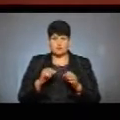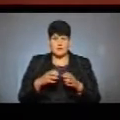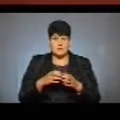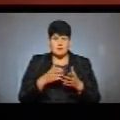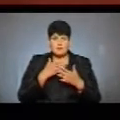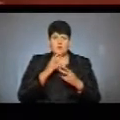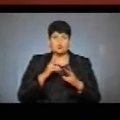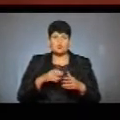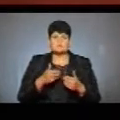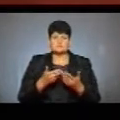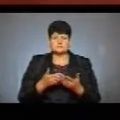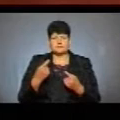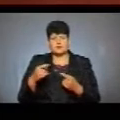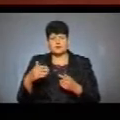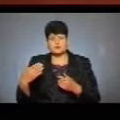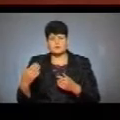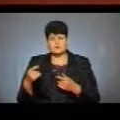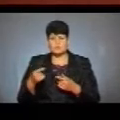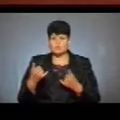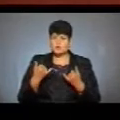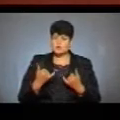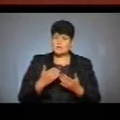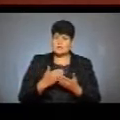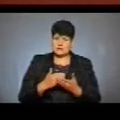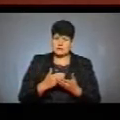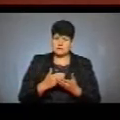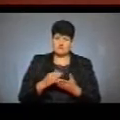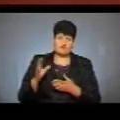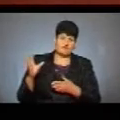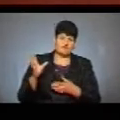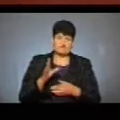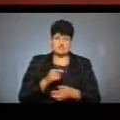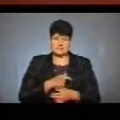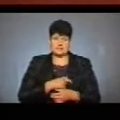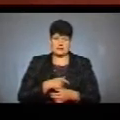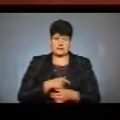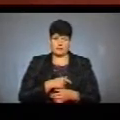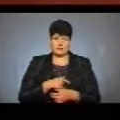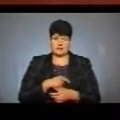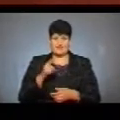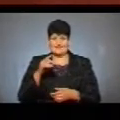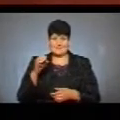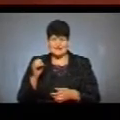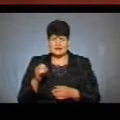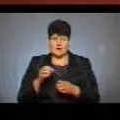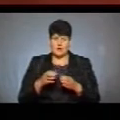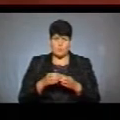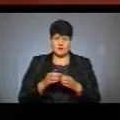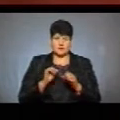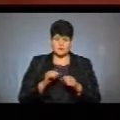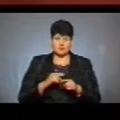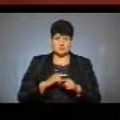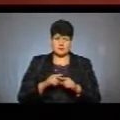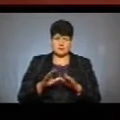кого звертатися. З іншого боку, в Тернополі сьогодні є майже всі депутати від за команди, які можуть це швидше